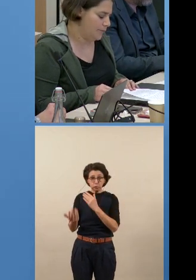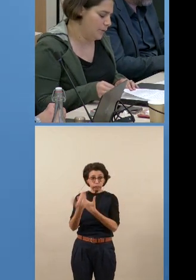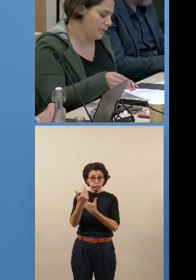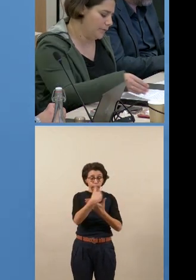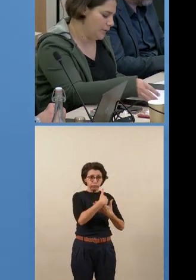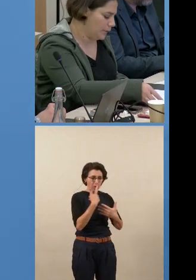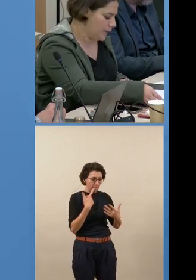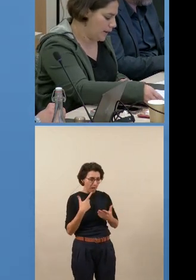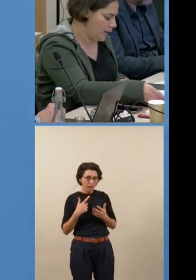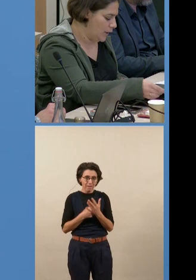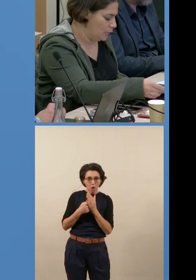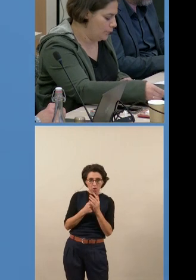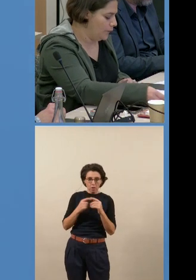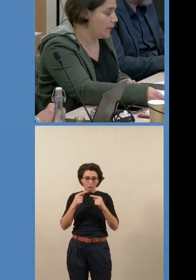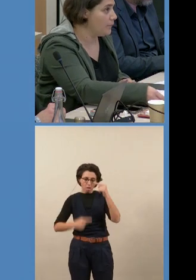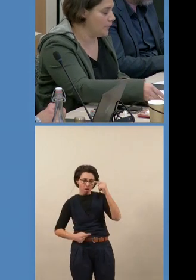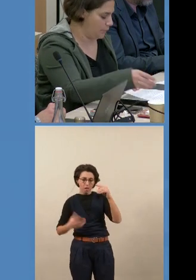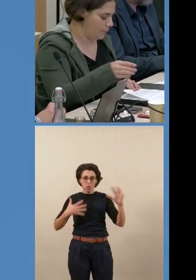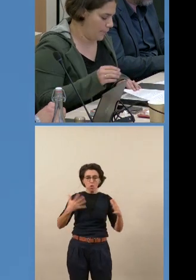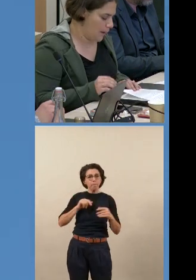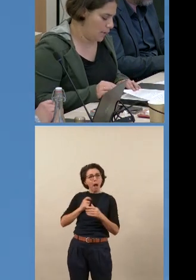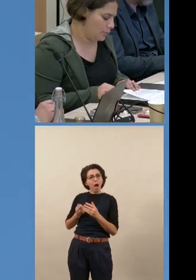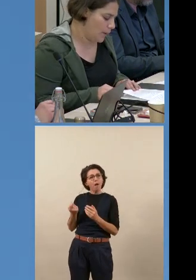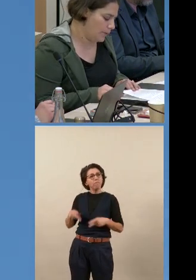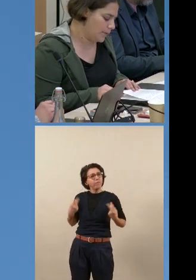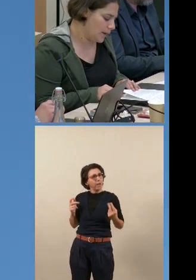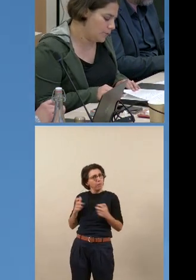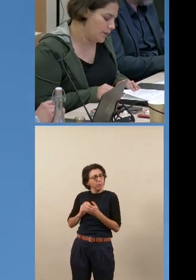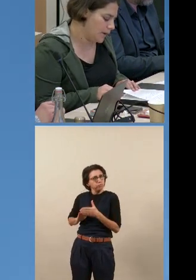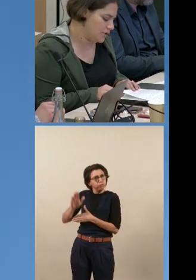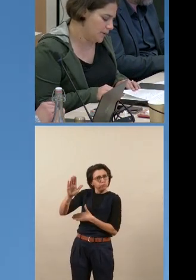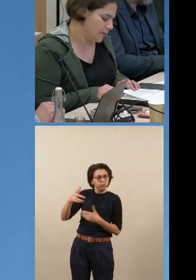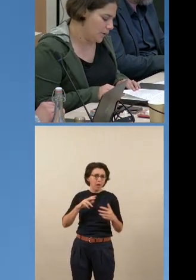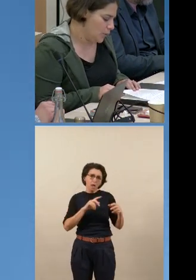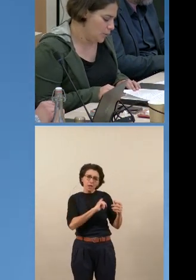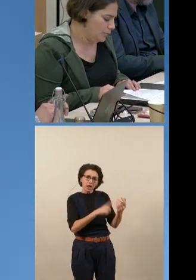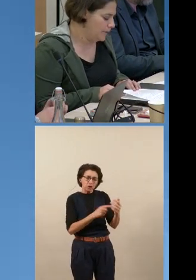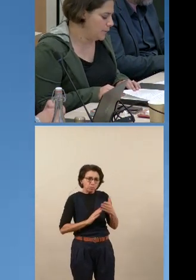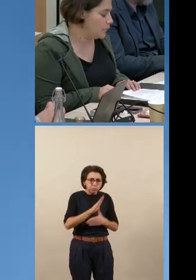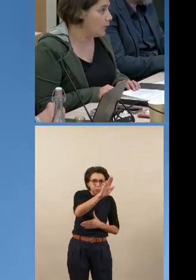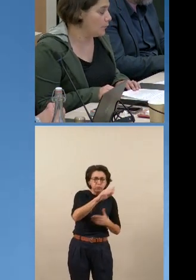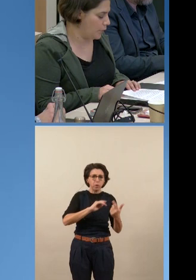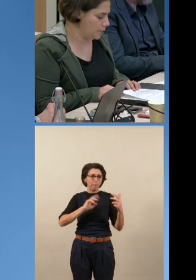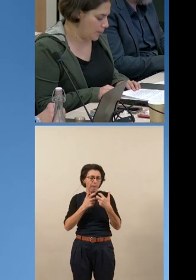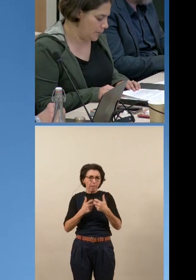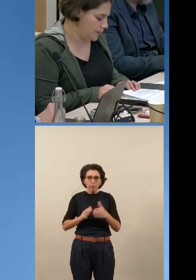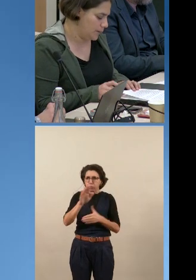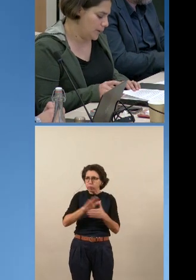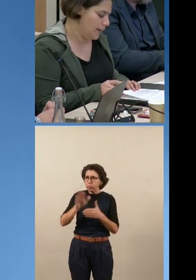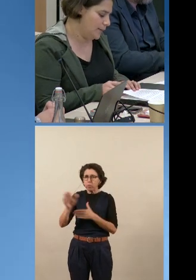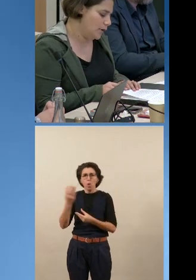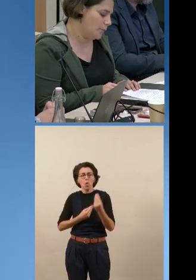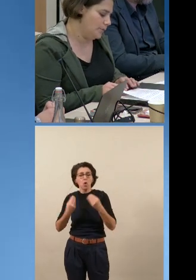à des difficultés financières du fait de l'inflation de la hausse des tarifs de l'énergie ou victime de l'inconfort thermique